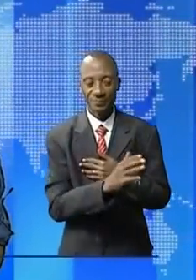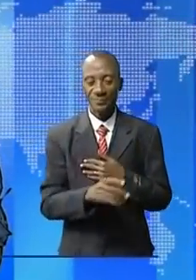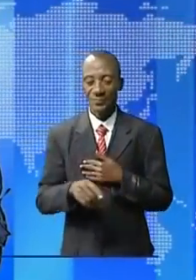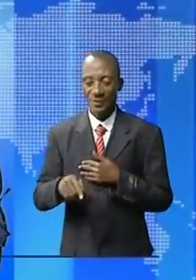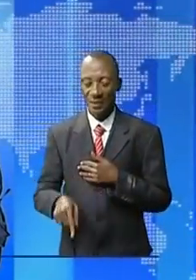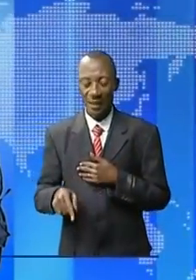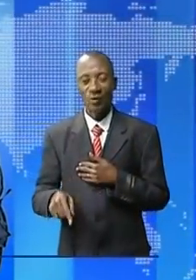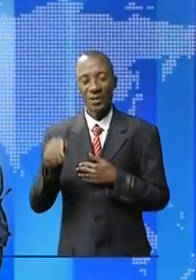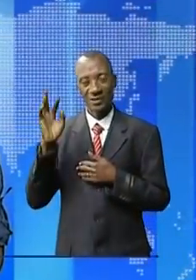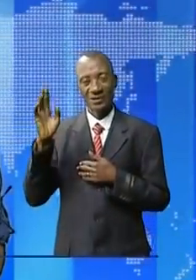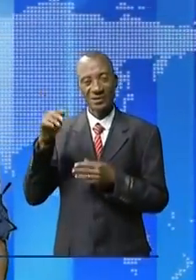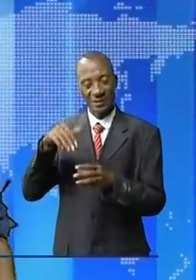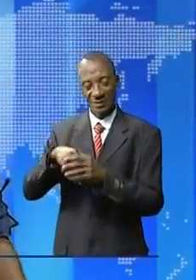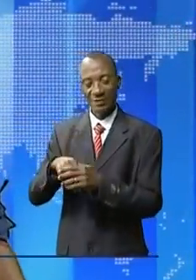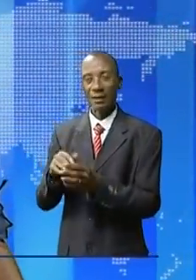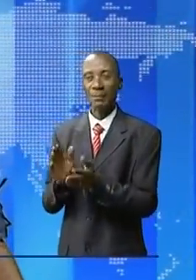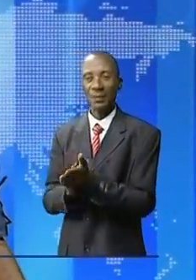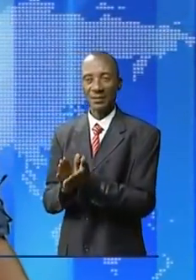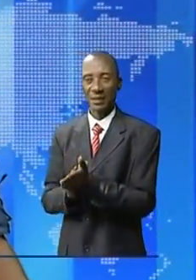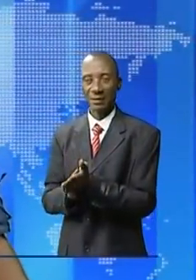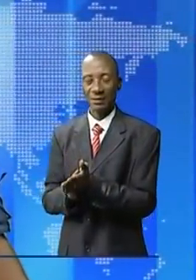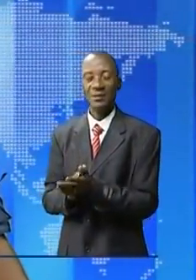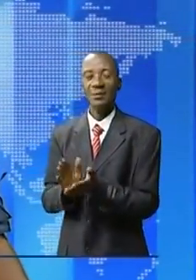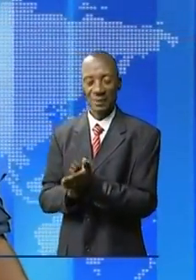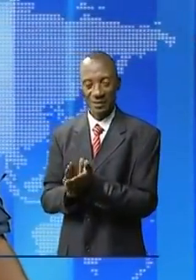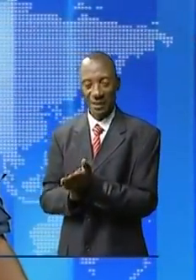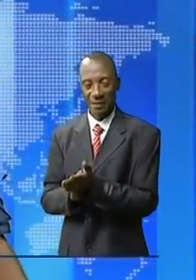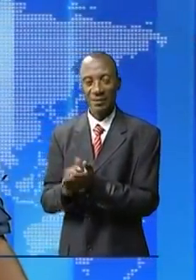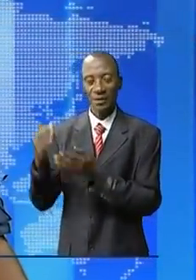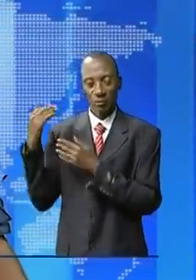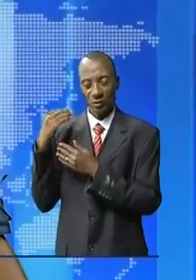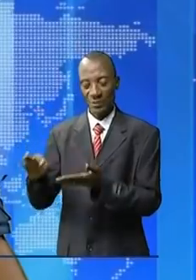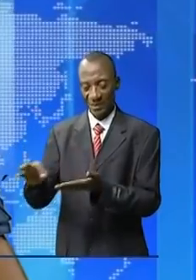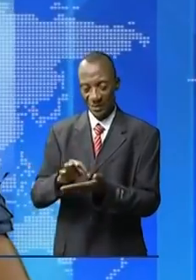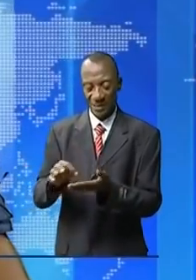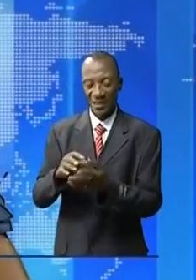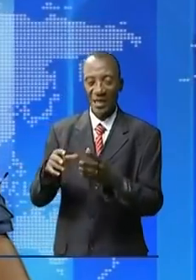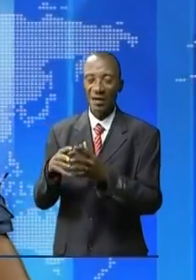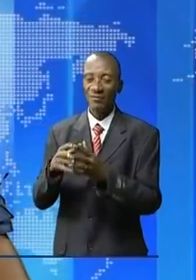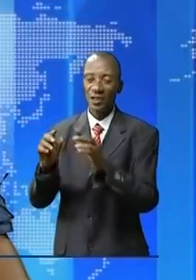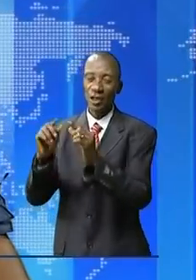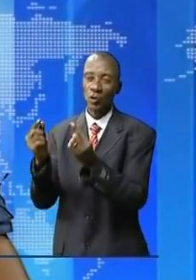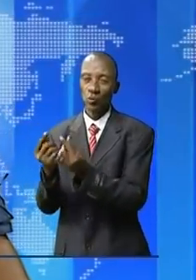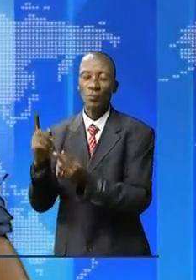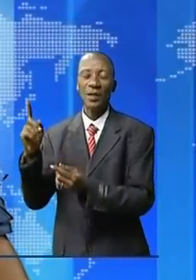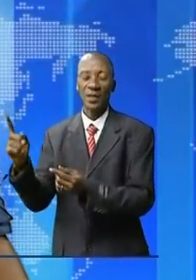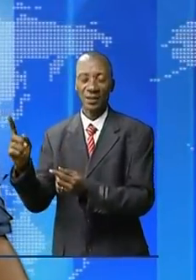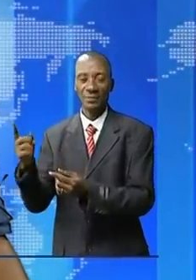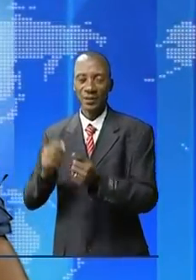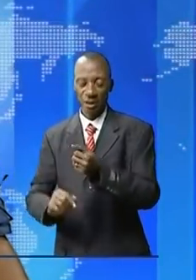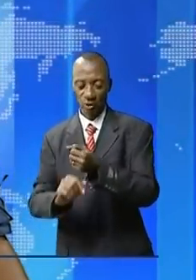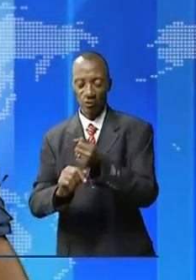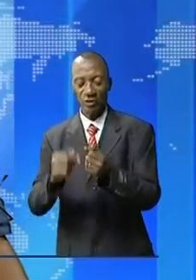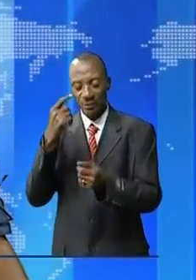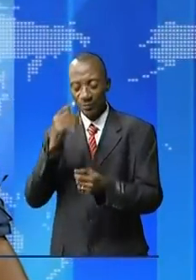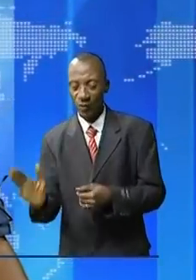municipalité de Bandalungu a signé un partenariat avec Agrini Congo pour assurer le travaux d'assainissement dans cette